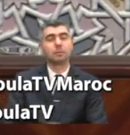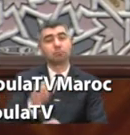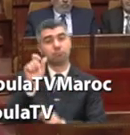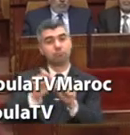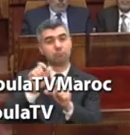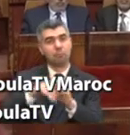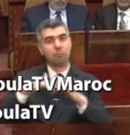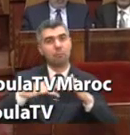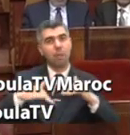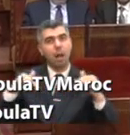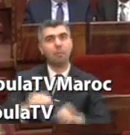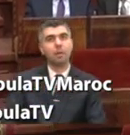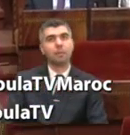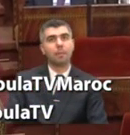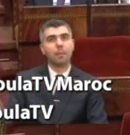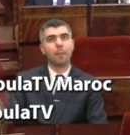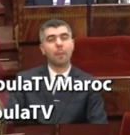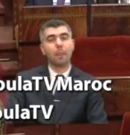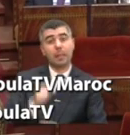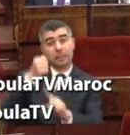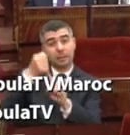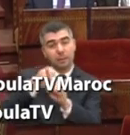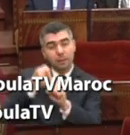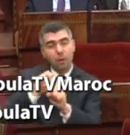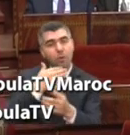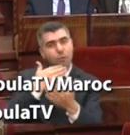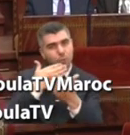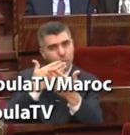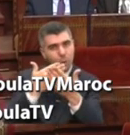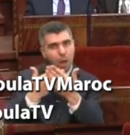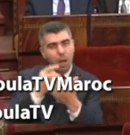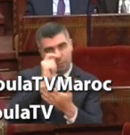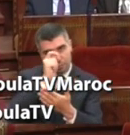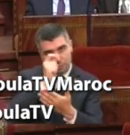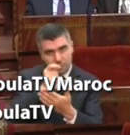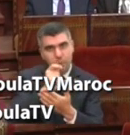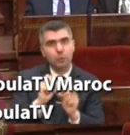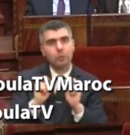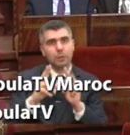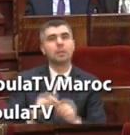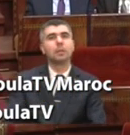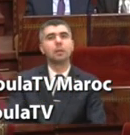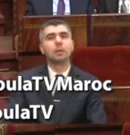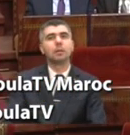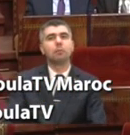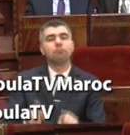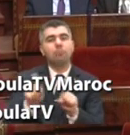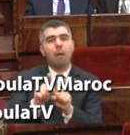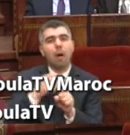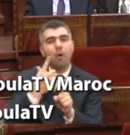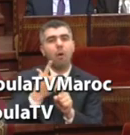النواب. مهم سيد الوزير، الجهد مشكور وموجود، والمسألة فعلا كما تفضلتوا هي مسألة